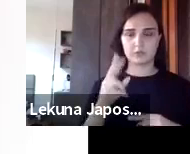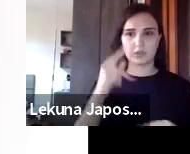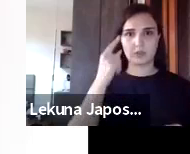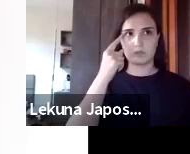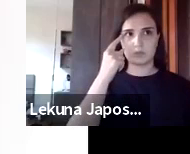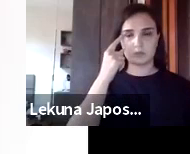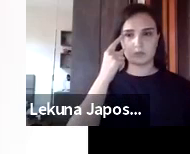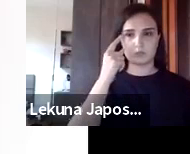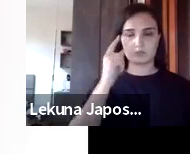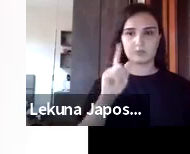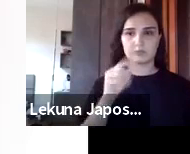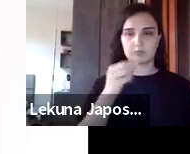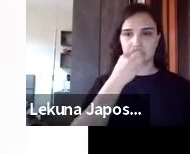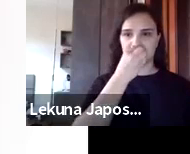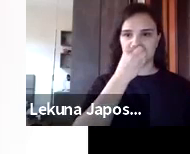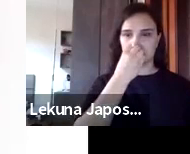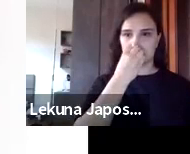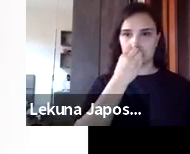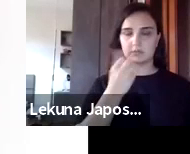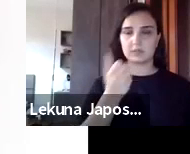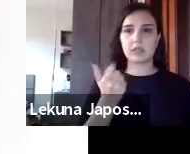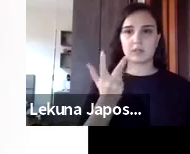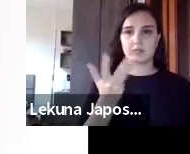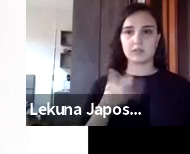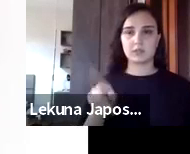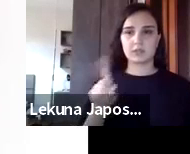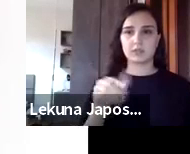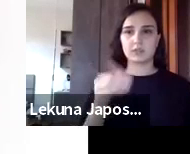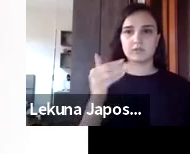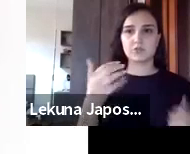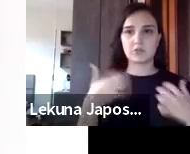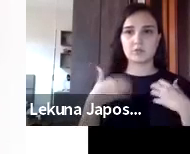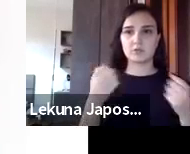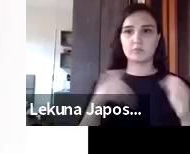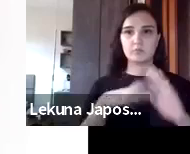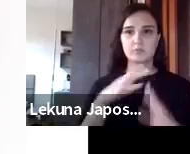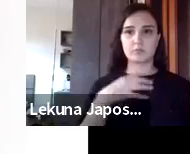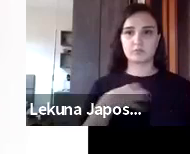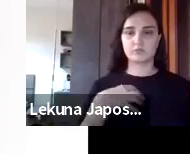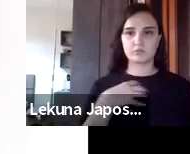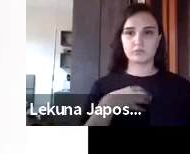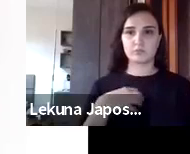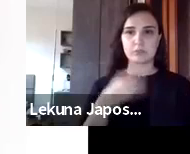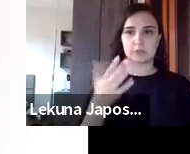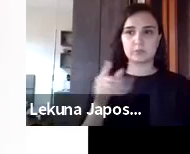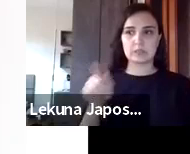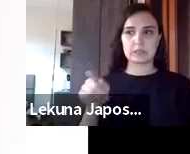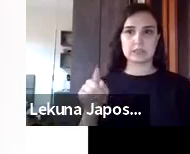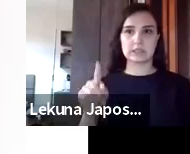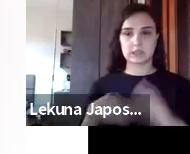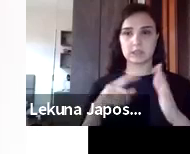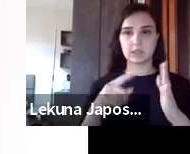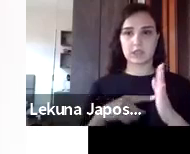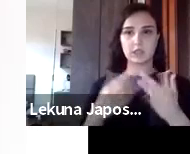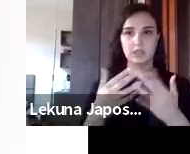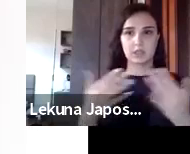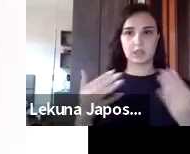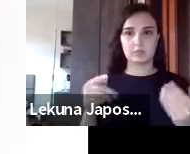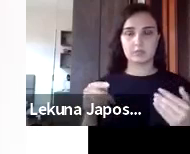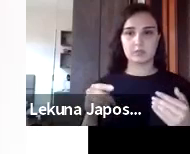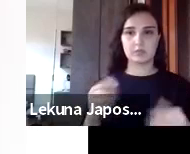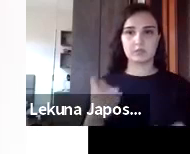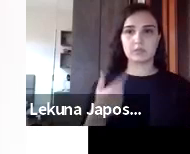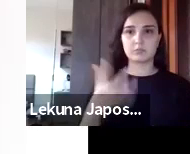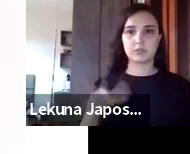რომ რეალურად რამდენად კრიტიკულია ხა ეს თქვენი ჯანმრთელობა, უფრო კრიტიკულია თუ ეს საკითხები და